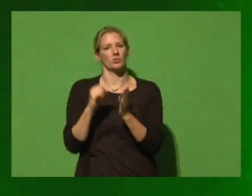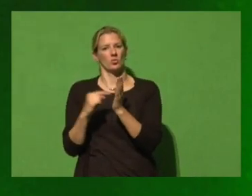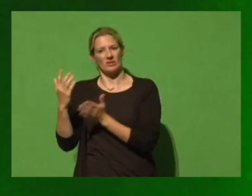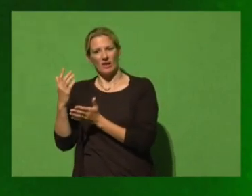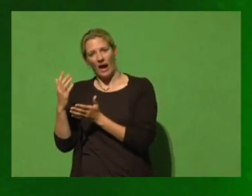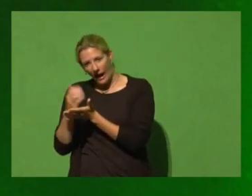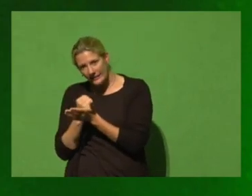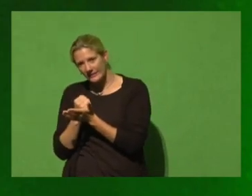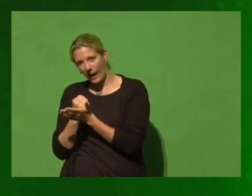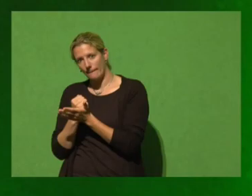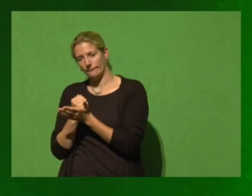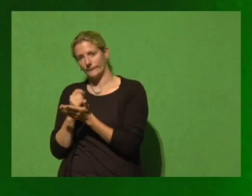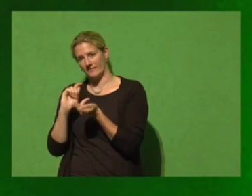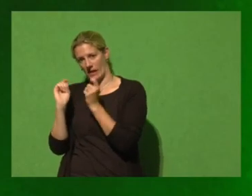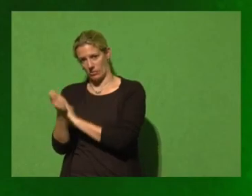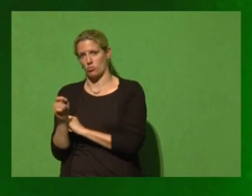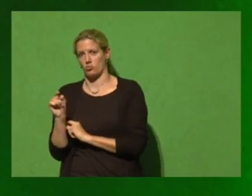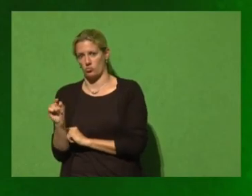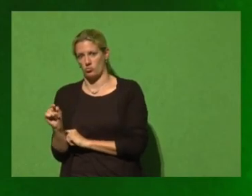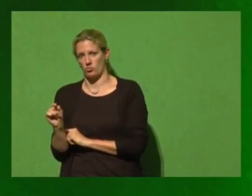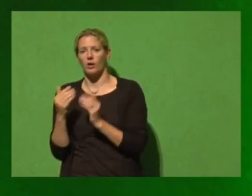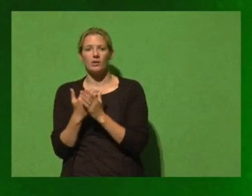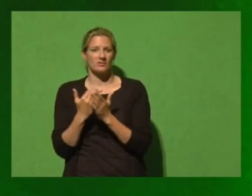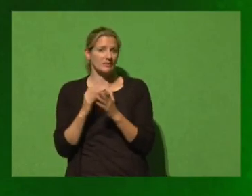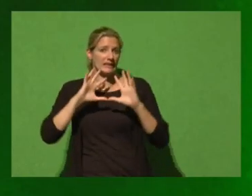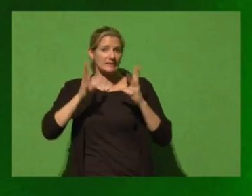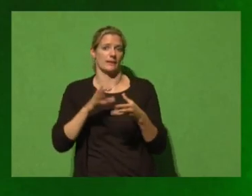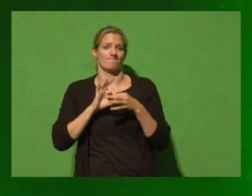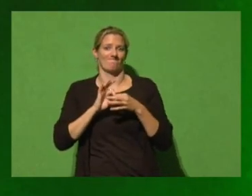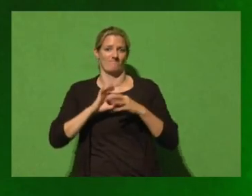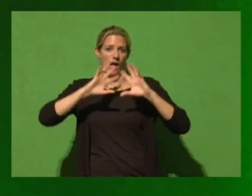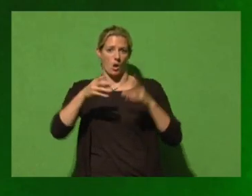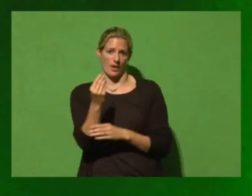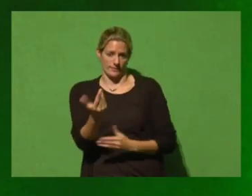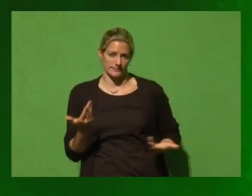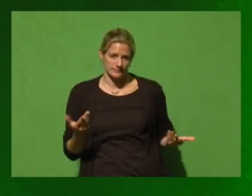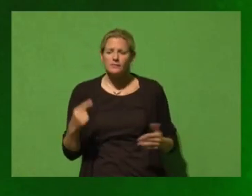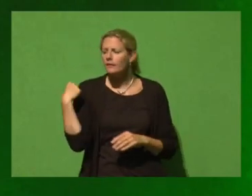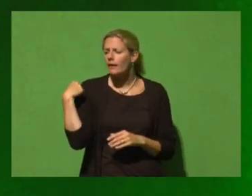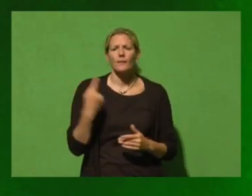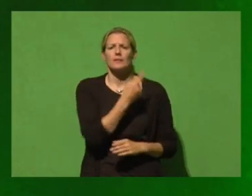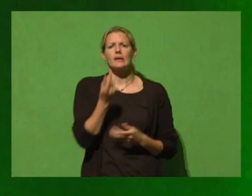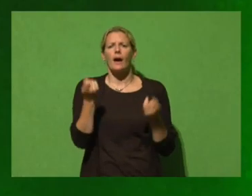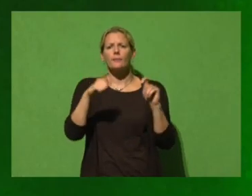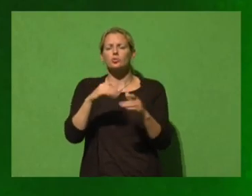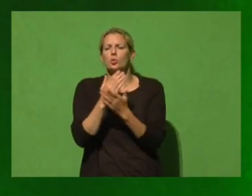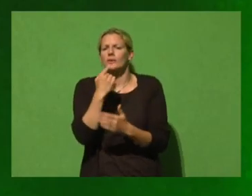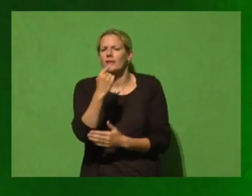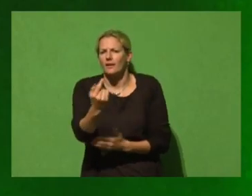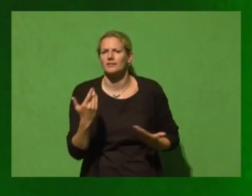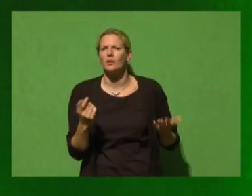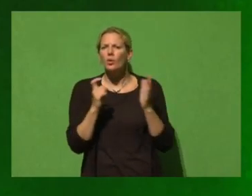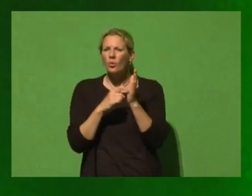Änderungen ergeben haben, die den Haushalt jetzt komplett erfassen. Das liegt vor allem, das habe ich vorhin beim Jahresabschluss schon gesagt, an den zurückgehenden